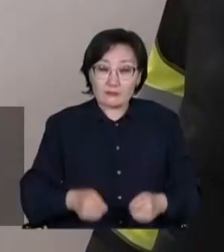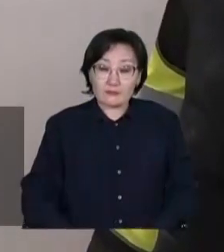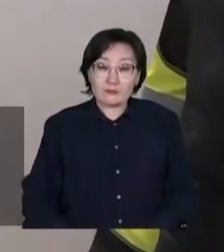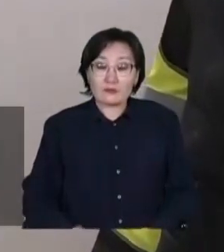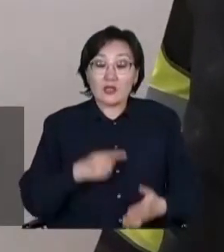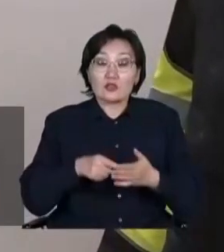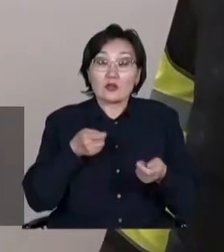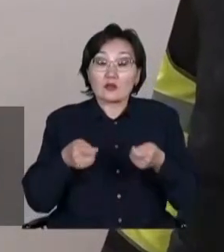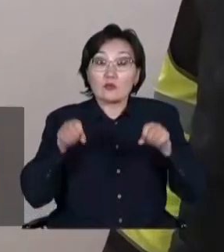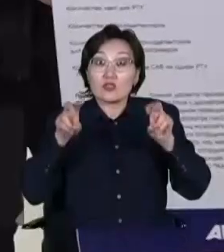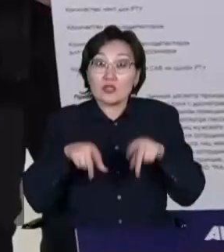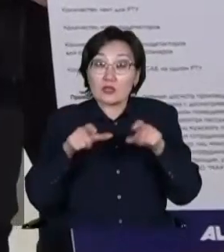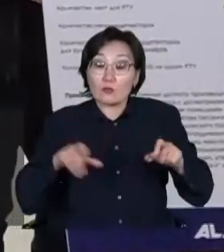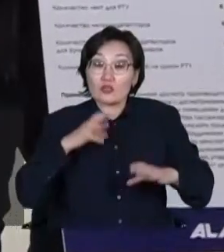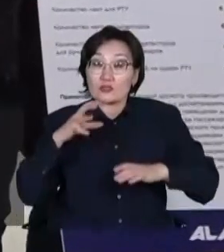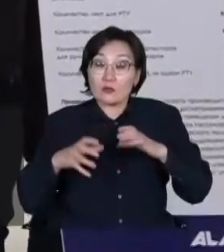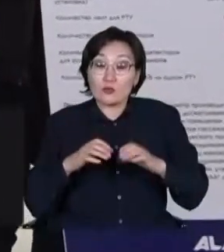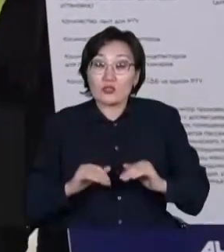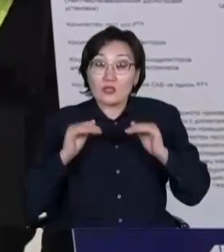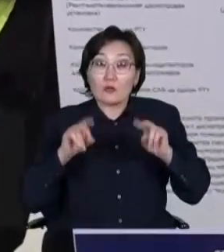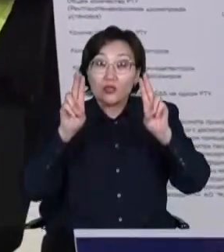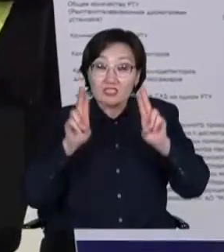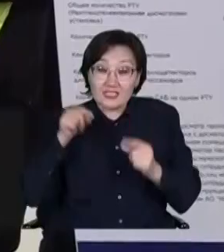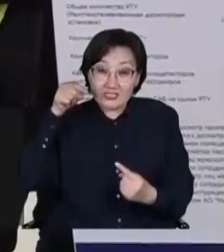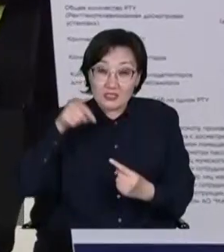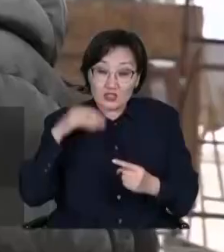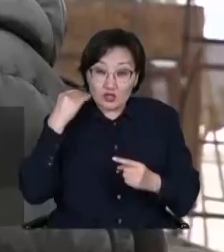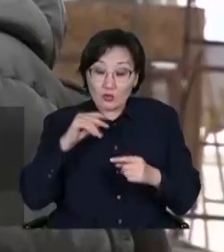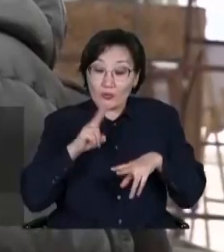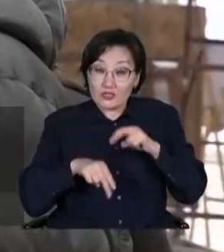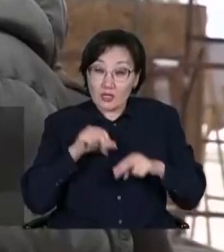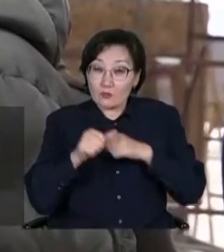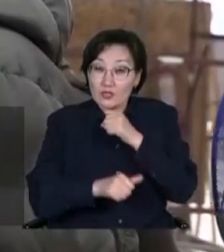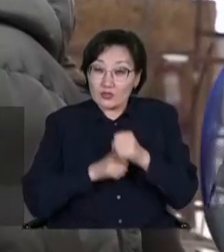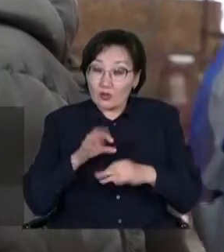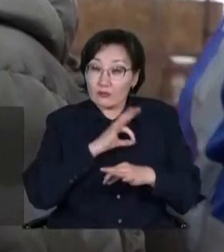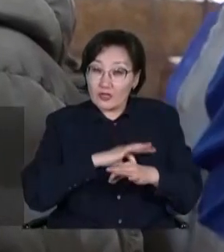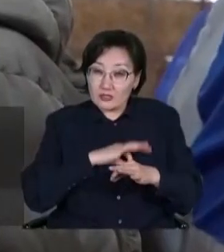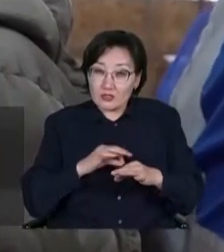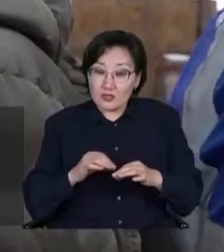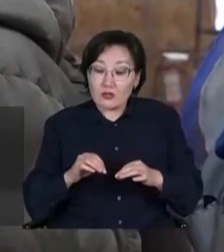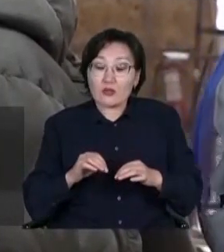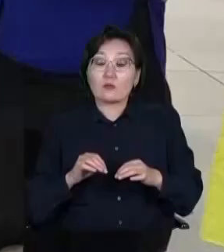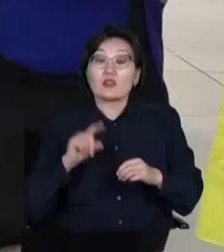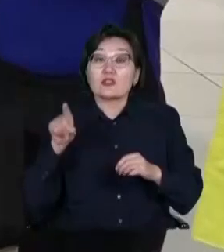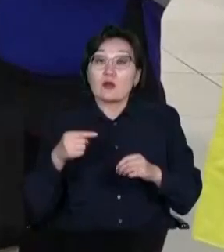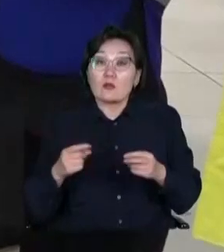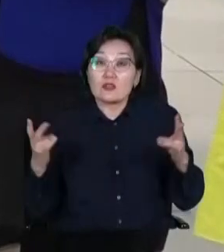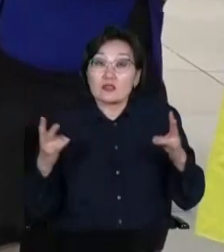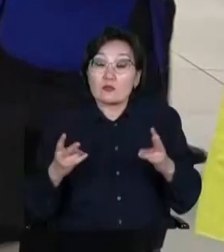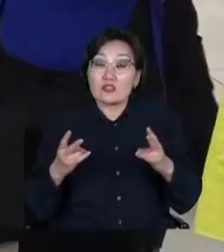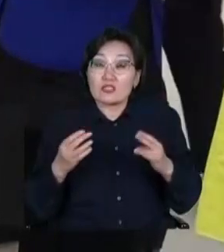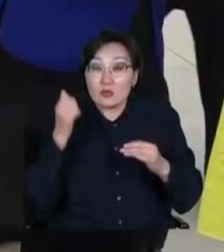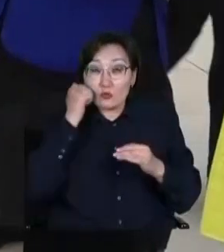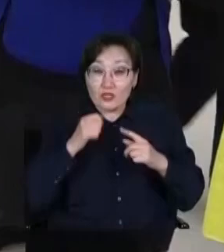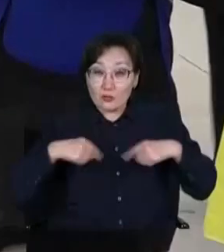Қала әкімі мамандарды халықаралық жоғары талаптарға сай сапалы құрылыс материалдарын пайдалануға шақырды. Әзірге ескі терминал